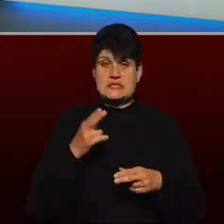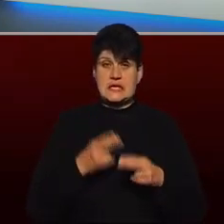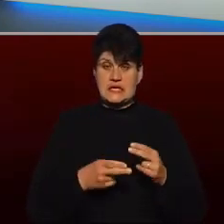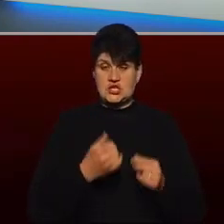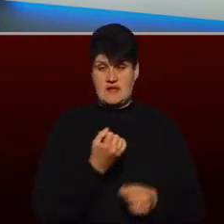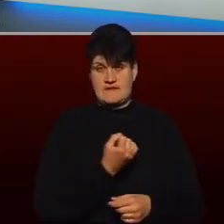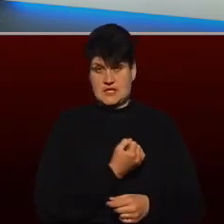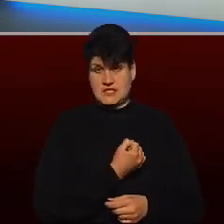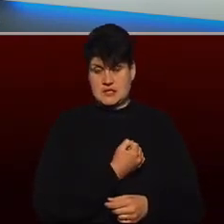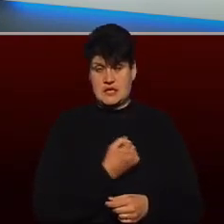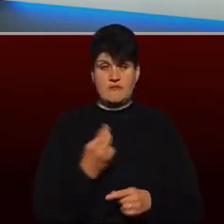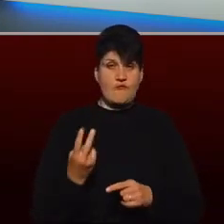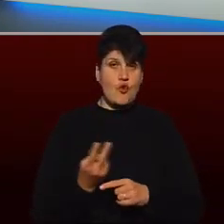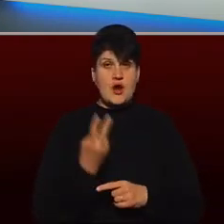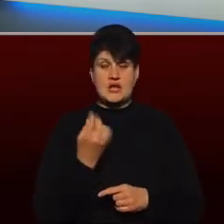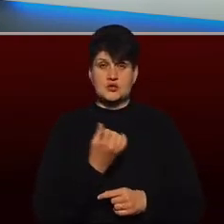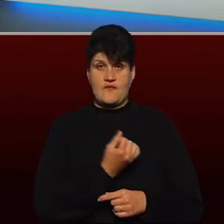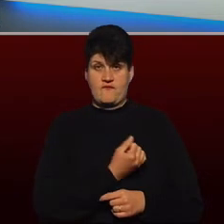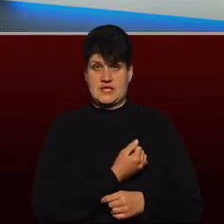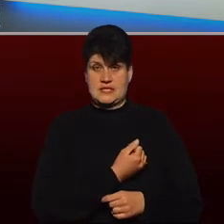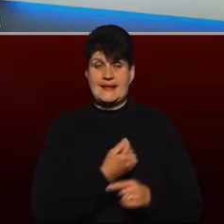тобто дворазова вакцинація, це